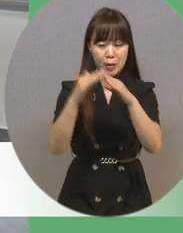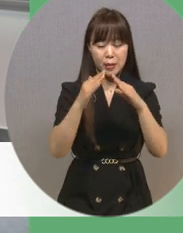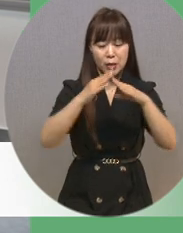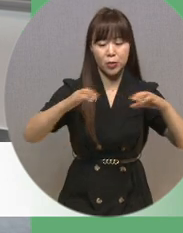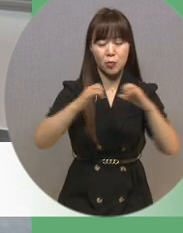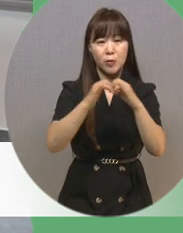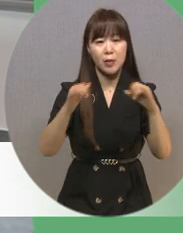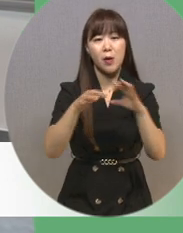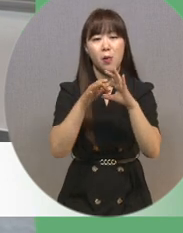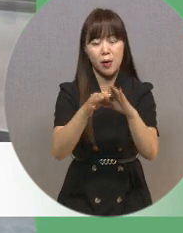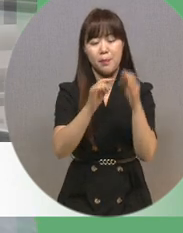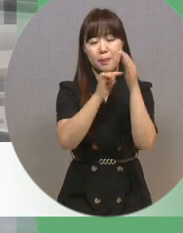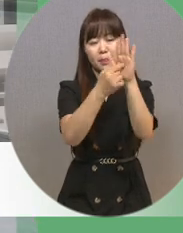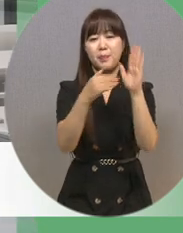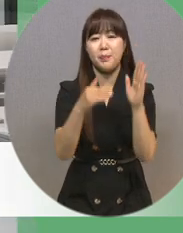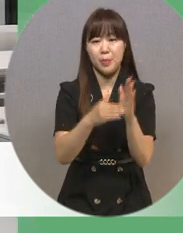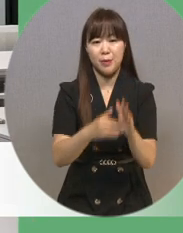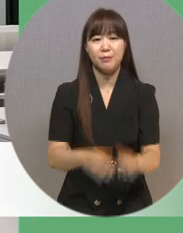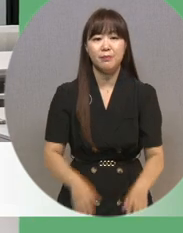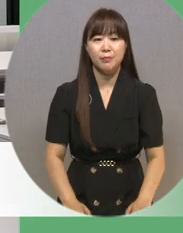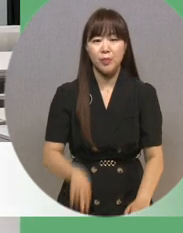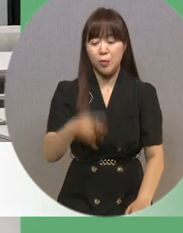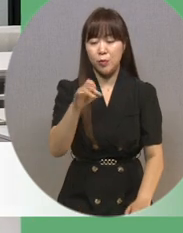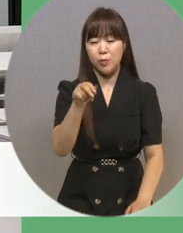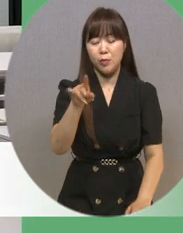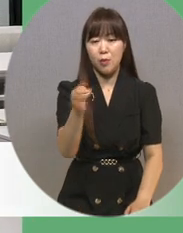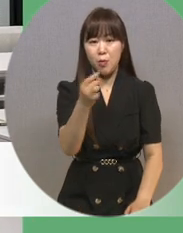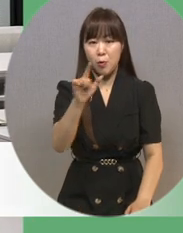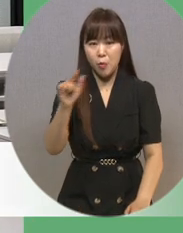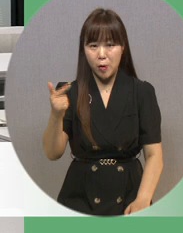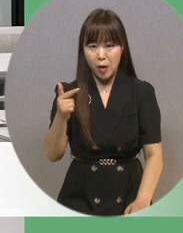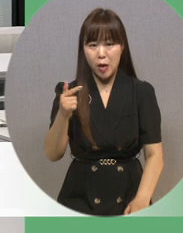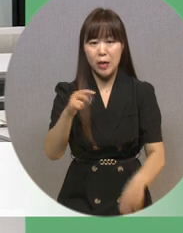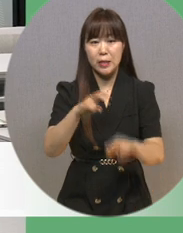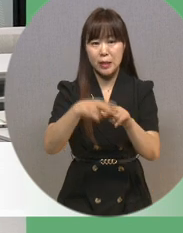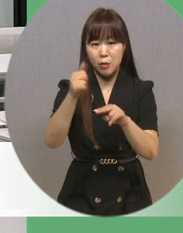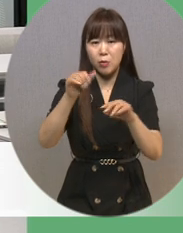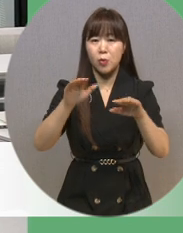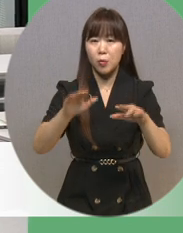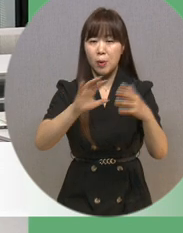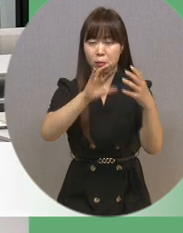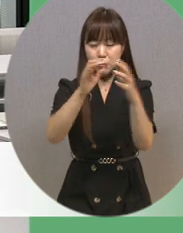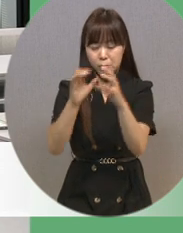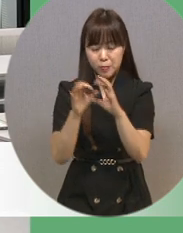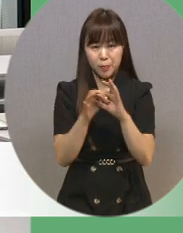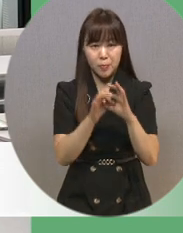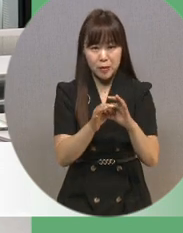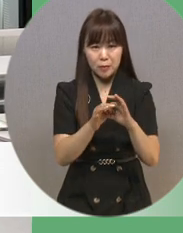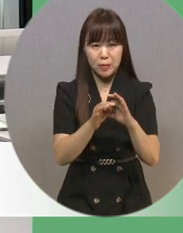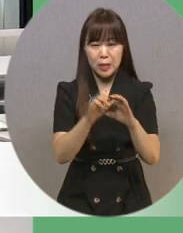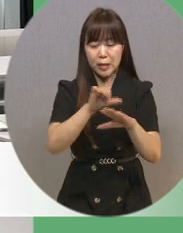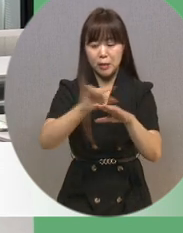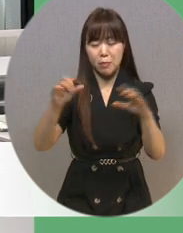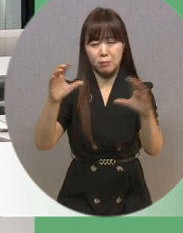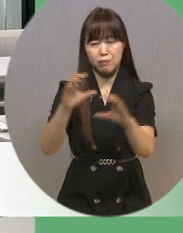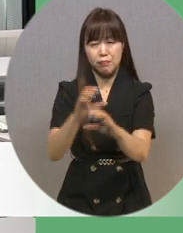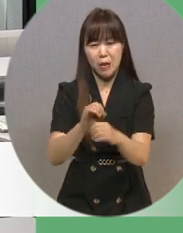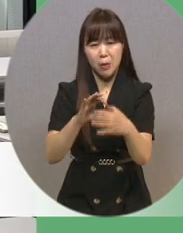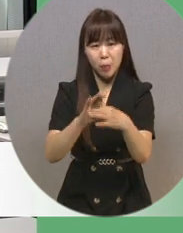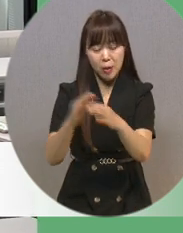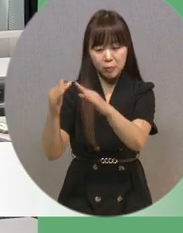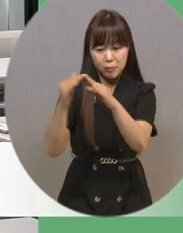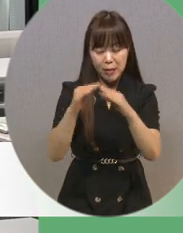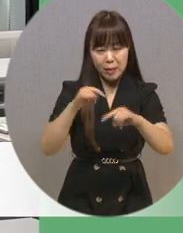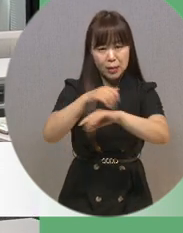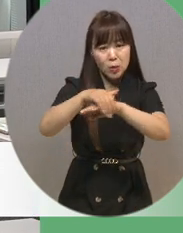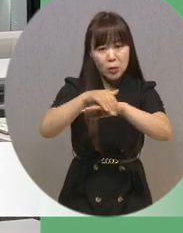대해 발표했습니다. 송경환 상임의장은 이번 포럼을 통해 지방소멸대응